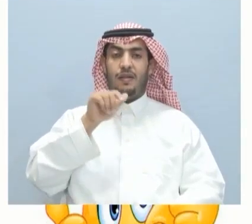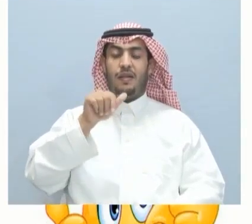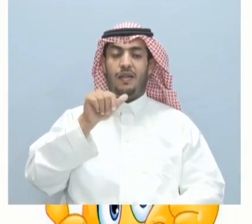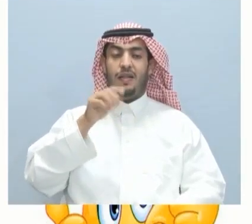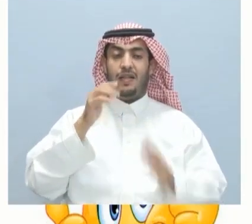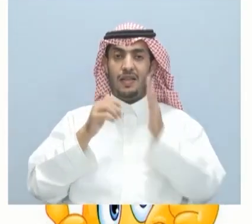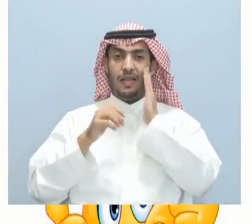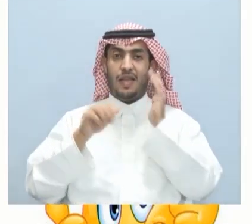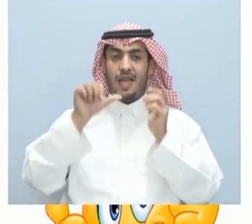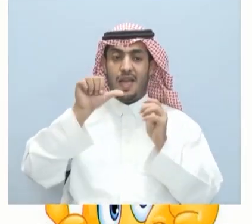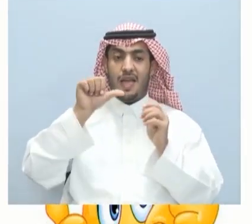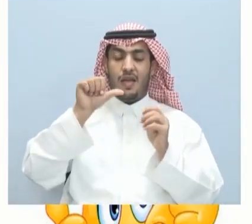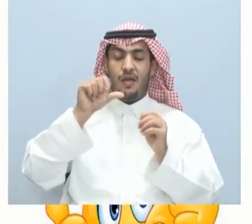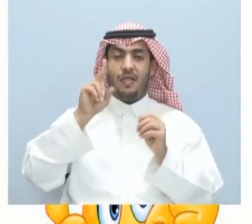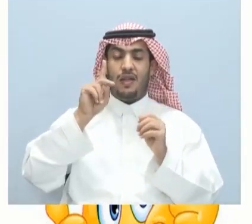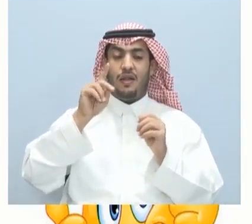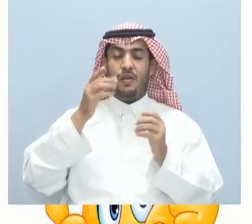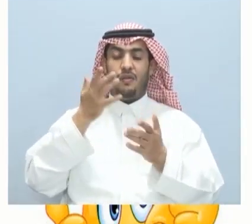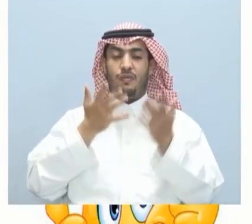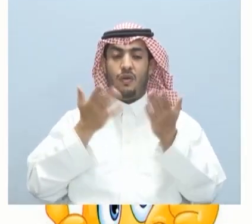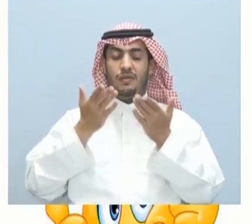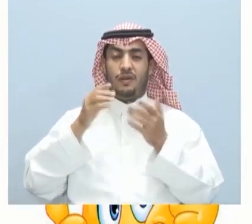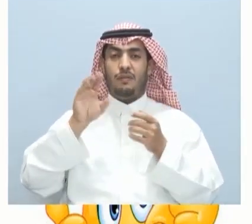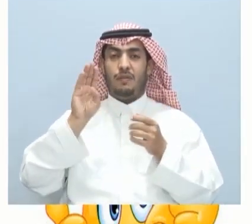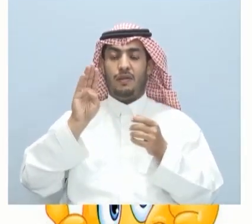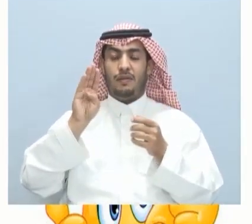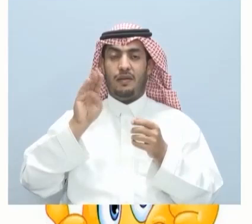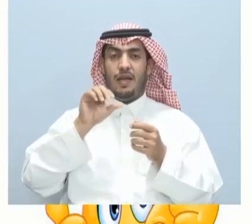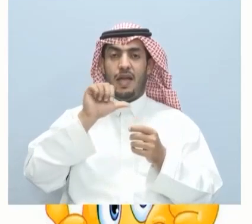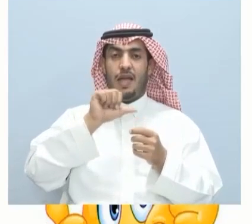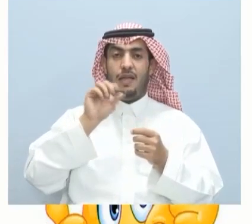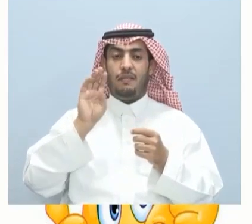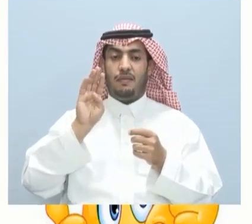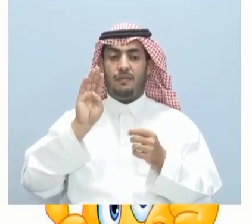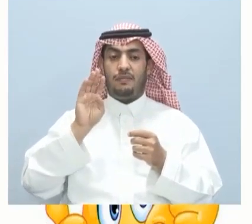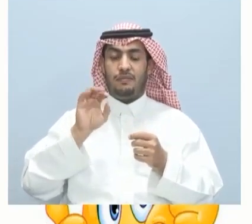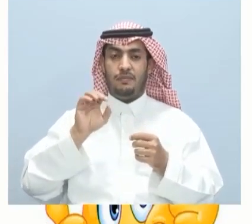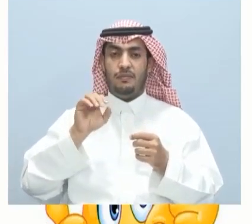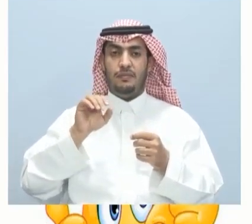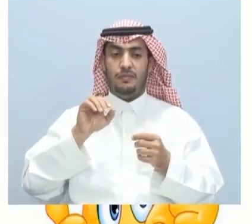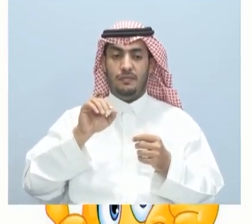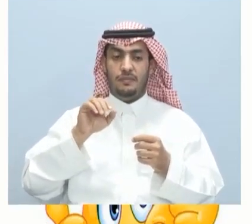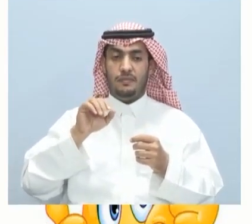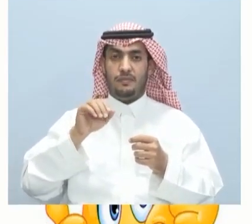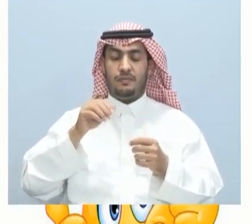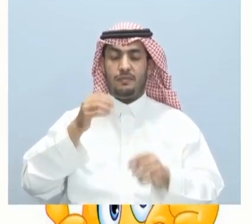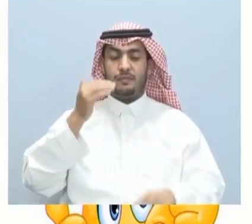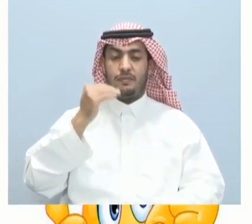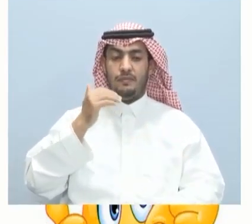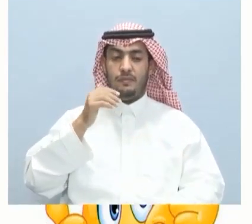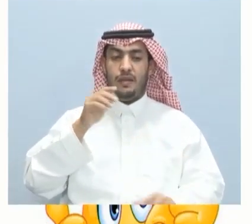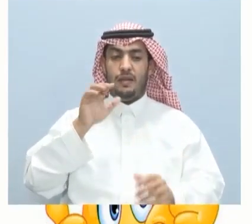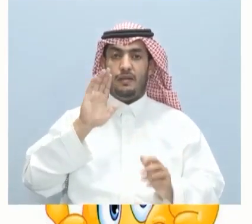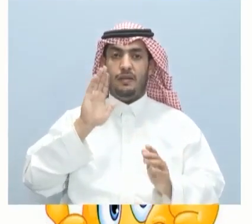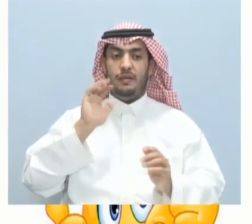الكفه اي والثقل الاخر في الكفه الثانيه b اسميته اي وبي سنقوم الان بماذا باخذ